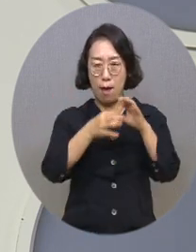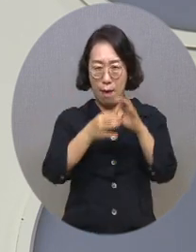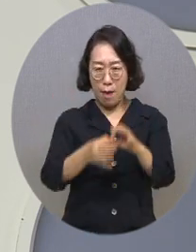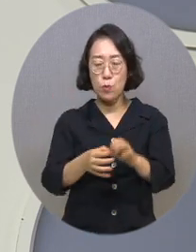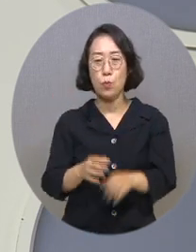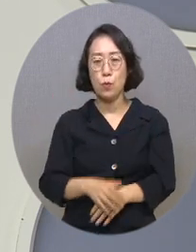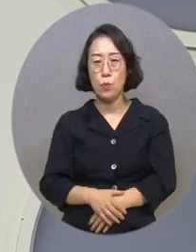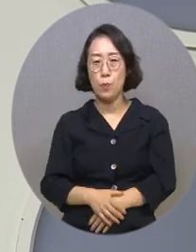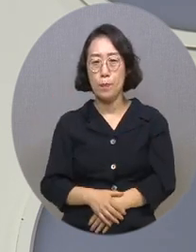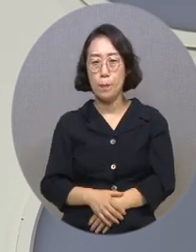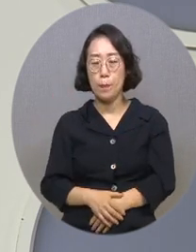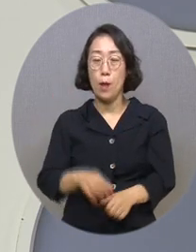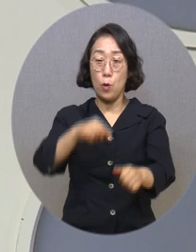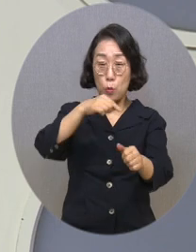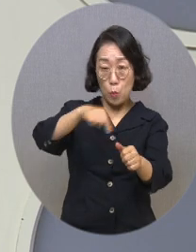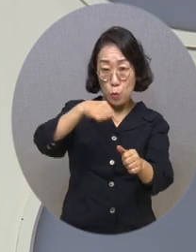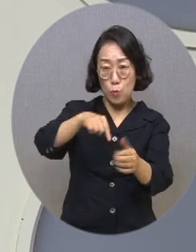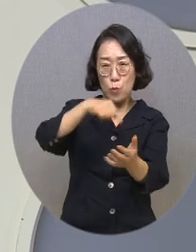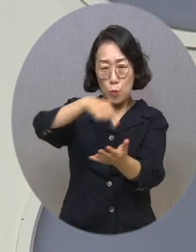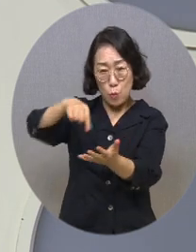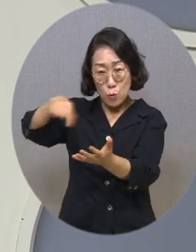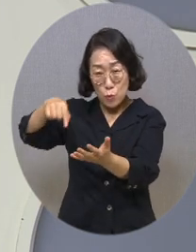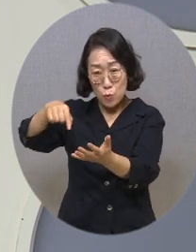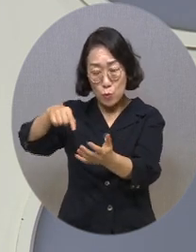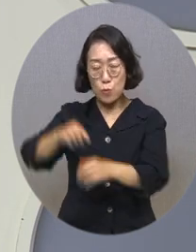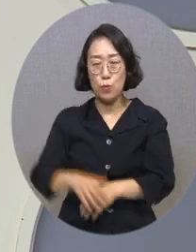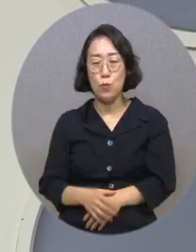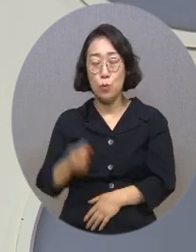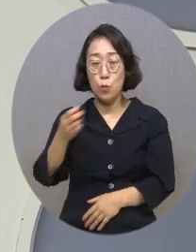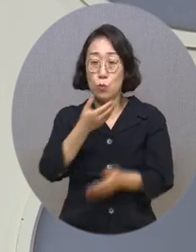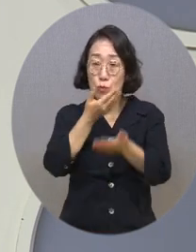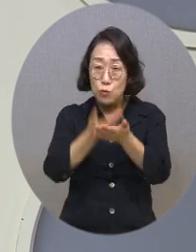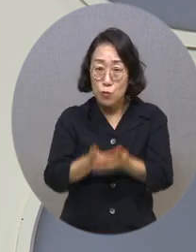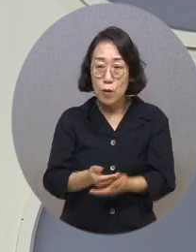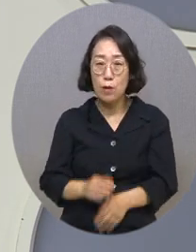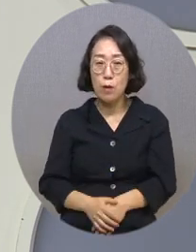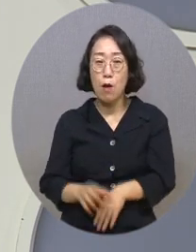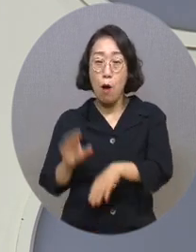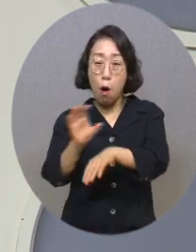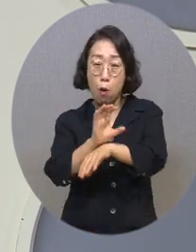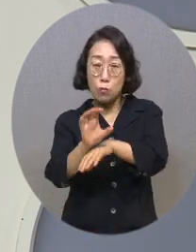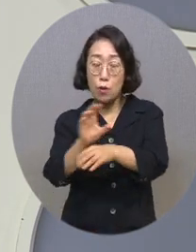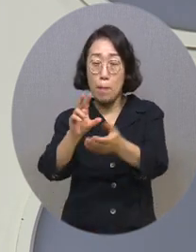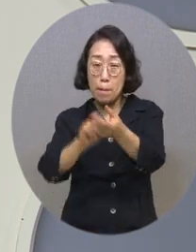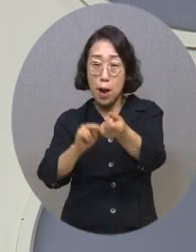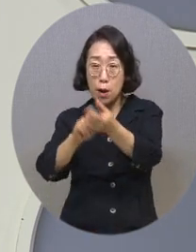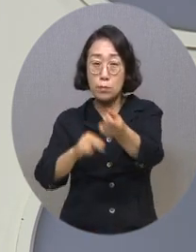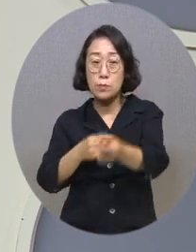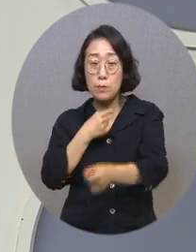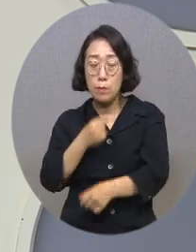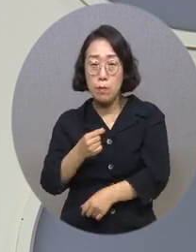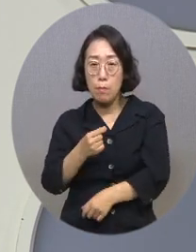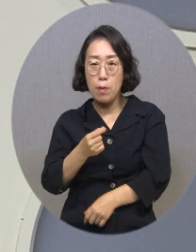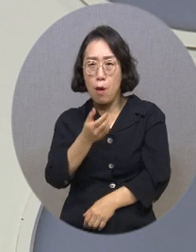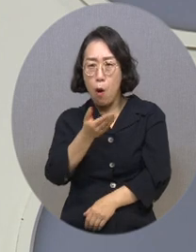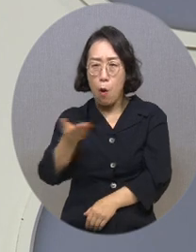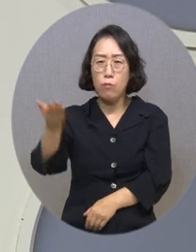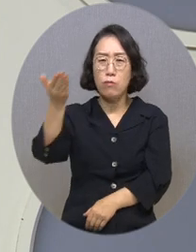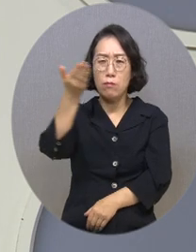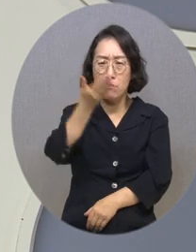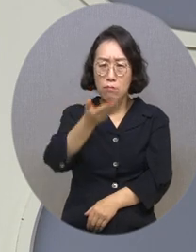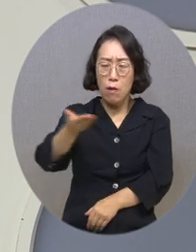그리고 뭐 교육을 시키고 또 제일 중요한 건 이 컴퓨터를 팔아먹으려니까 맨날 업그레이드를 시켜요.